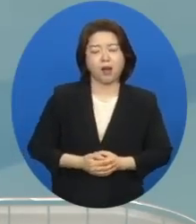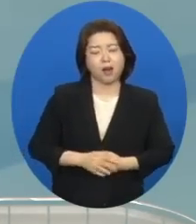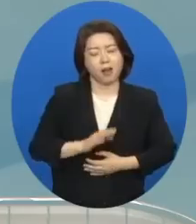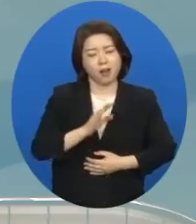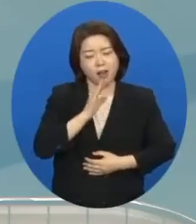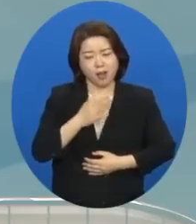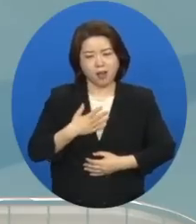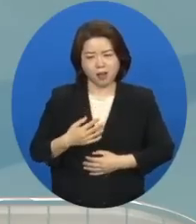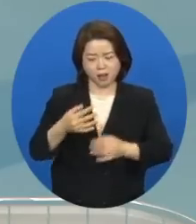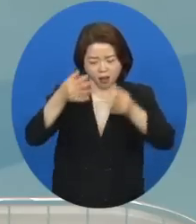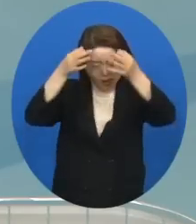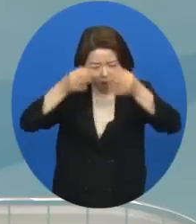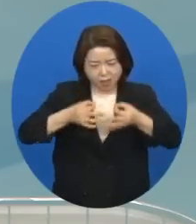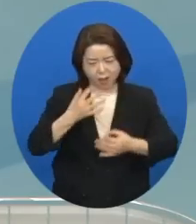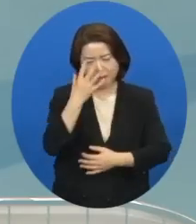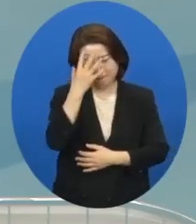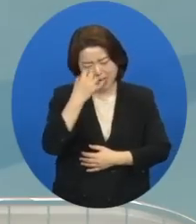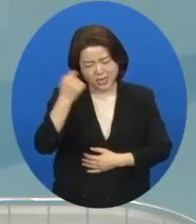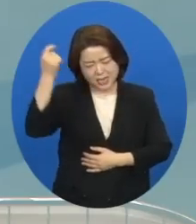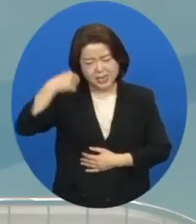없이 비참한 느낌이 들 때도